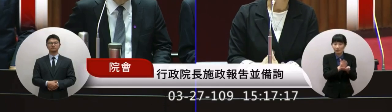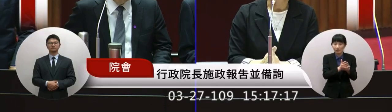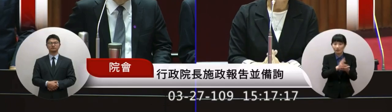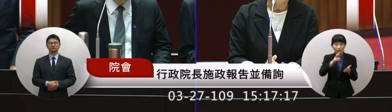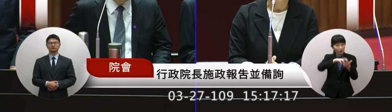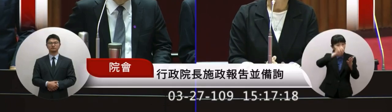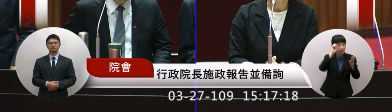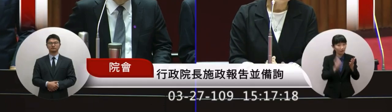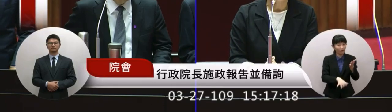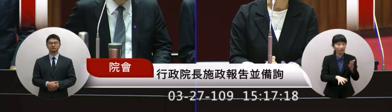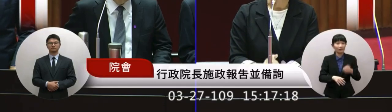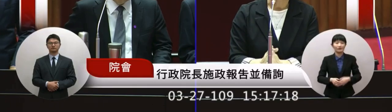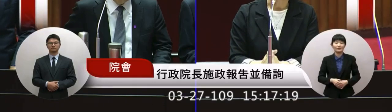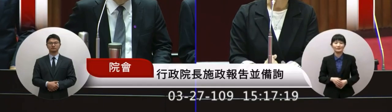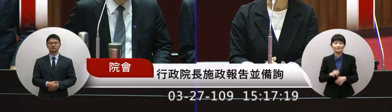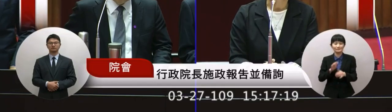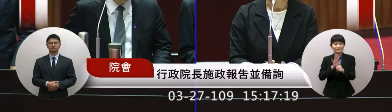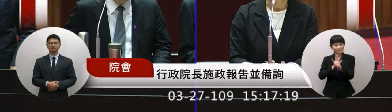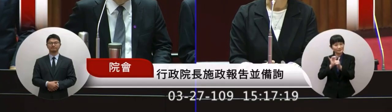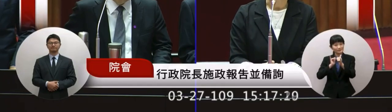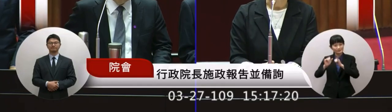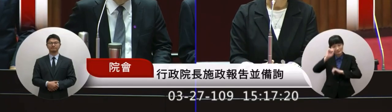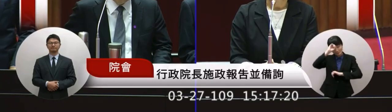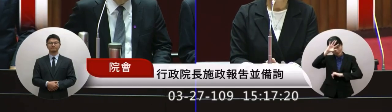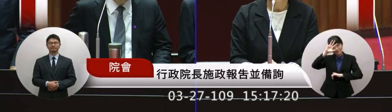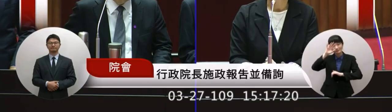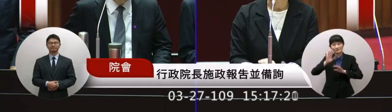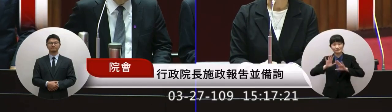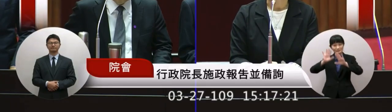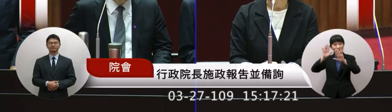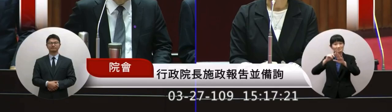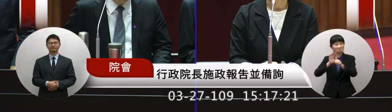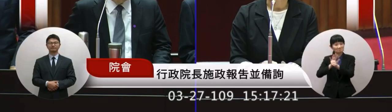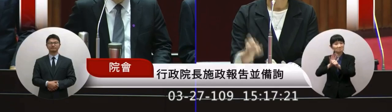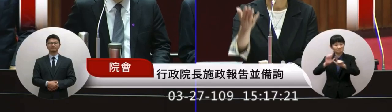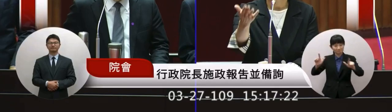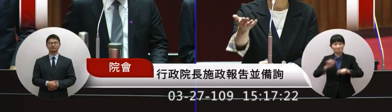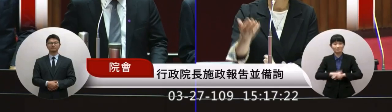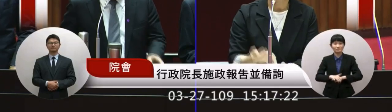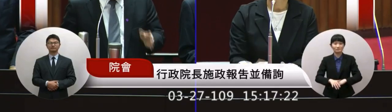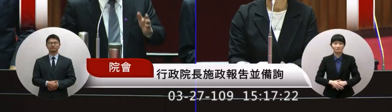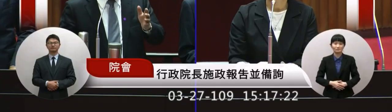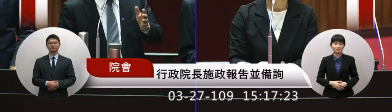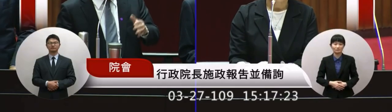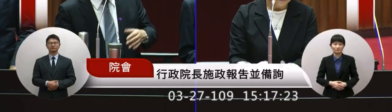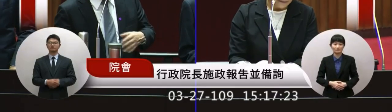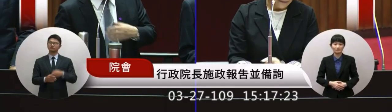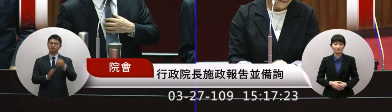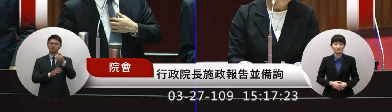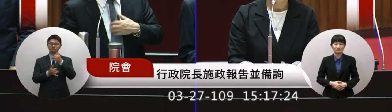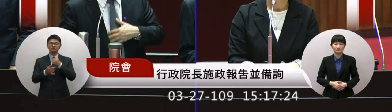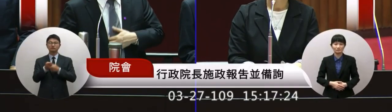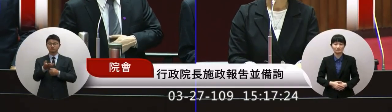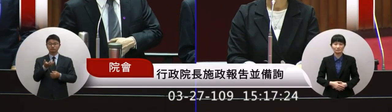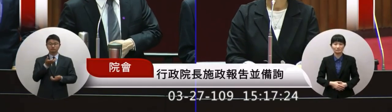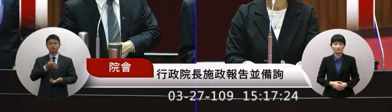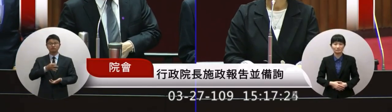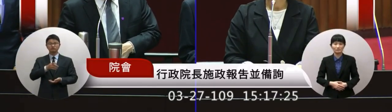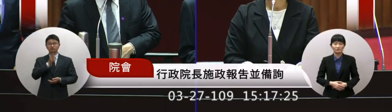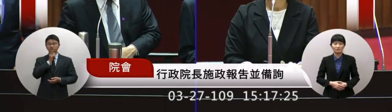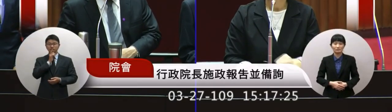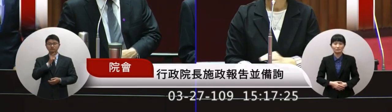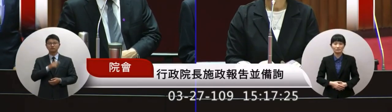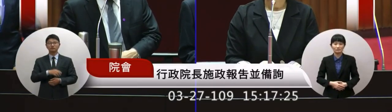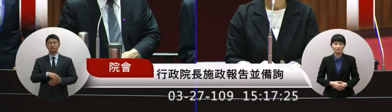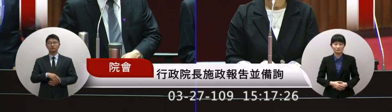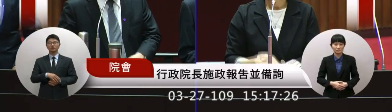对民进党对执政党绝对是一个正面的哈 那委员，你他都在讲是不当